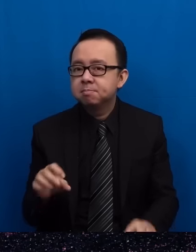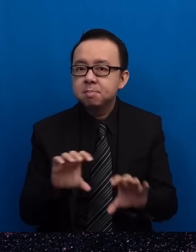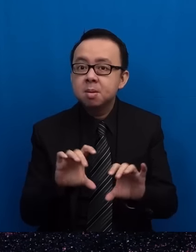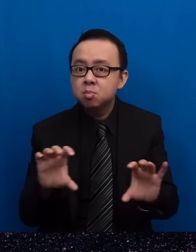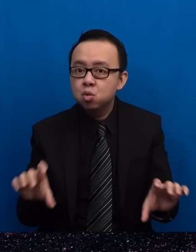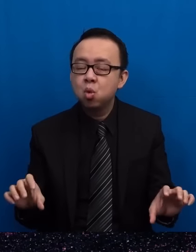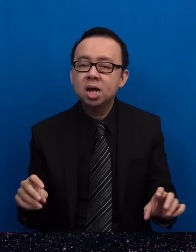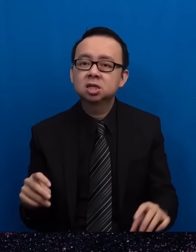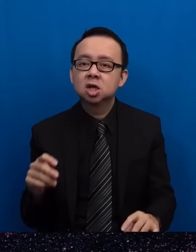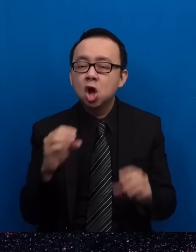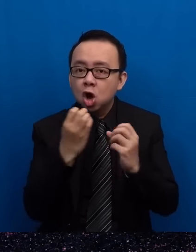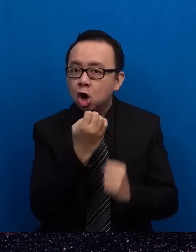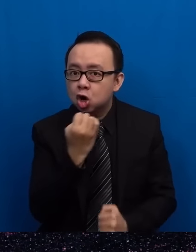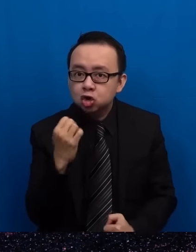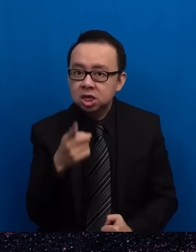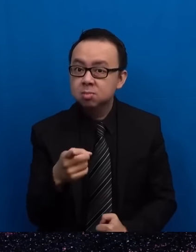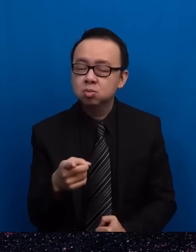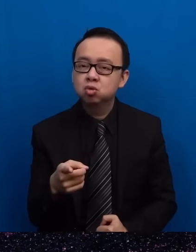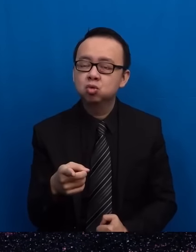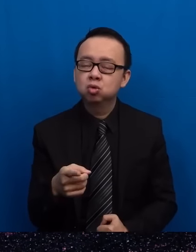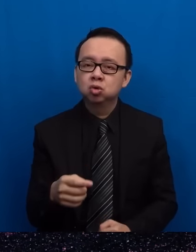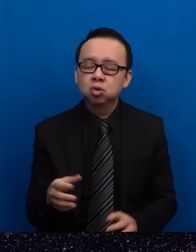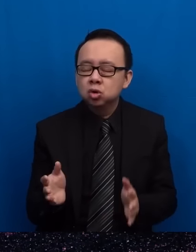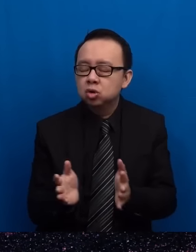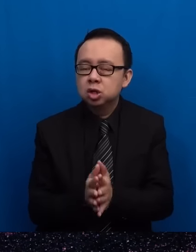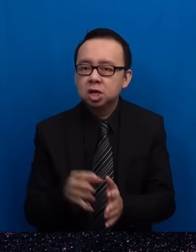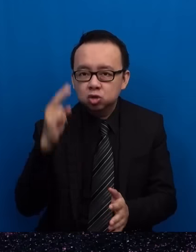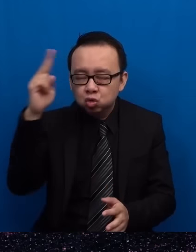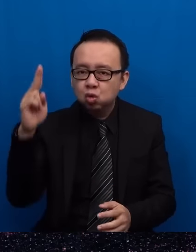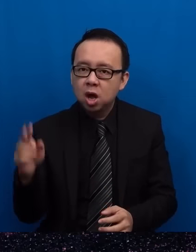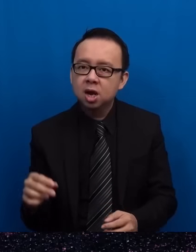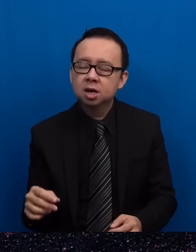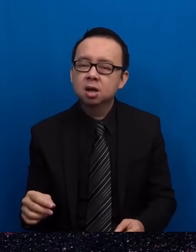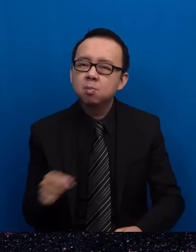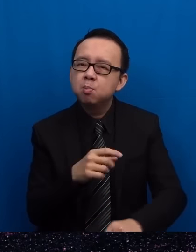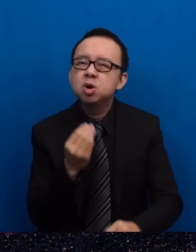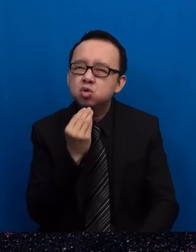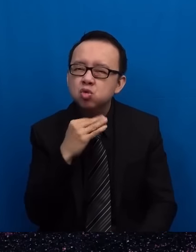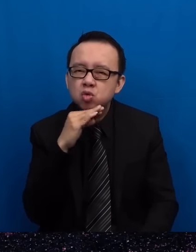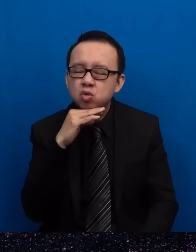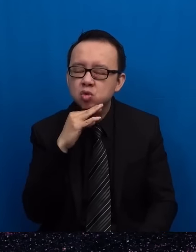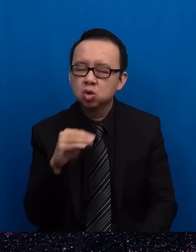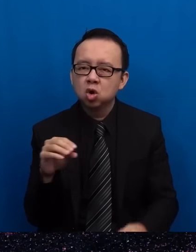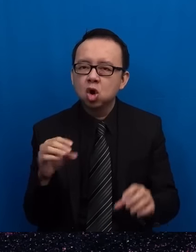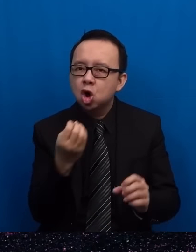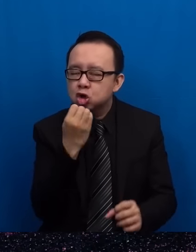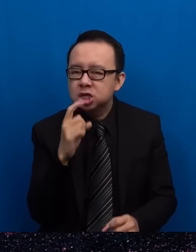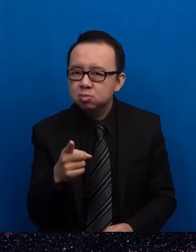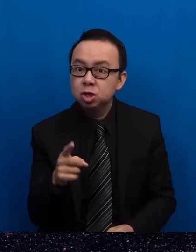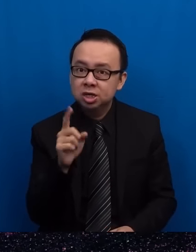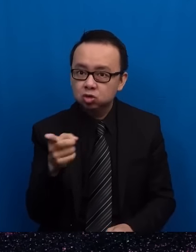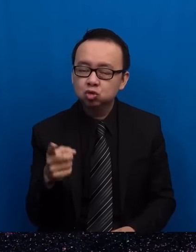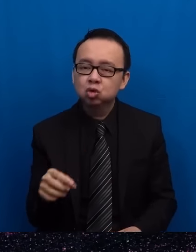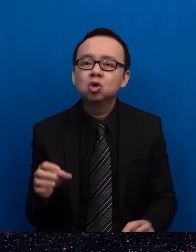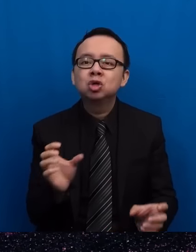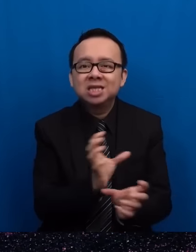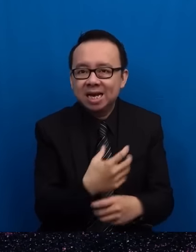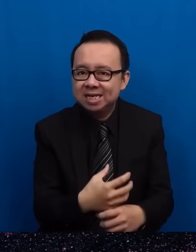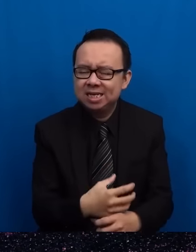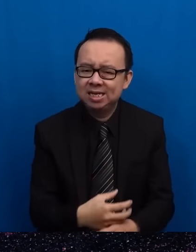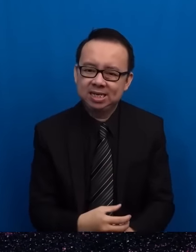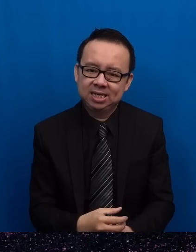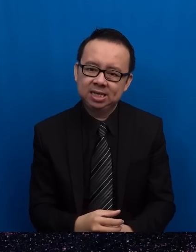sedang menunggu sampai roti itu jadi dan situasi hidupmu pas untuk menerima itu. Itulah sebabnya anak kecil umur 6 tidak